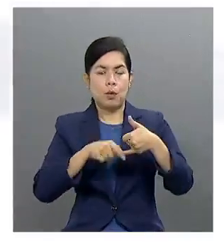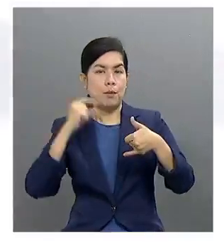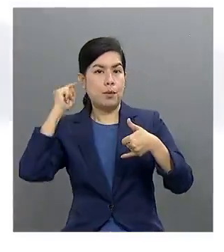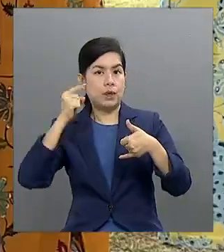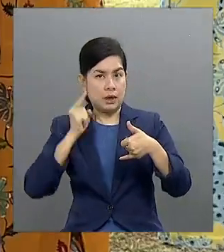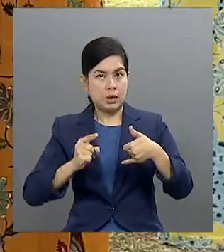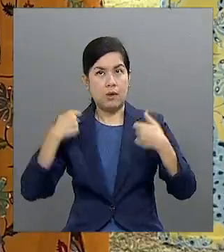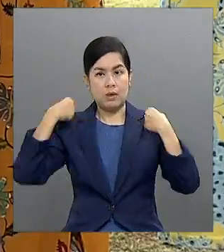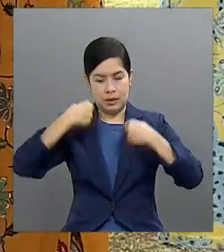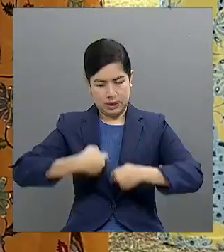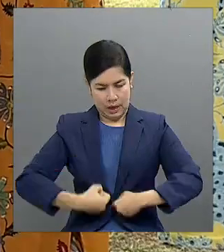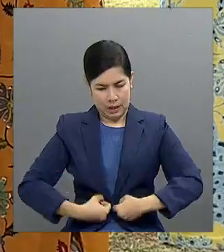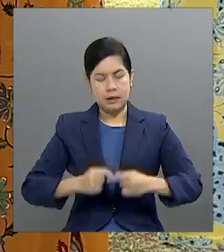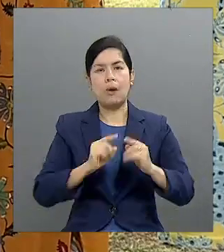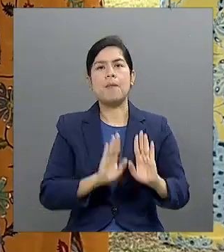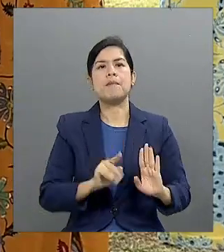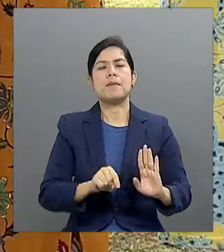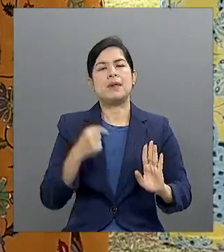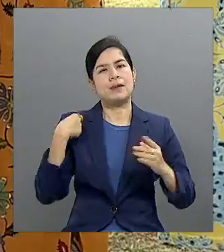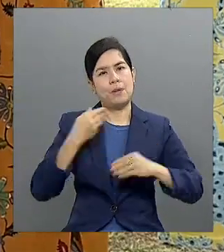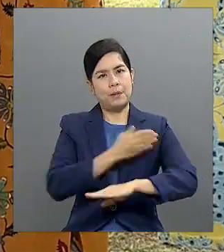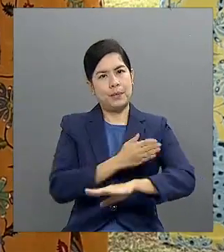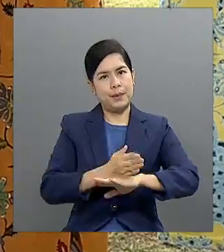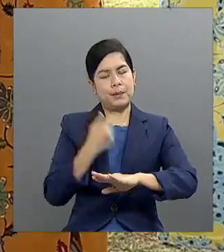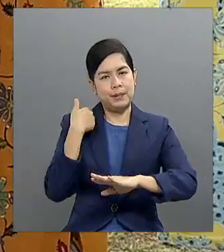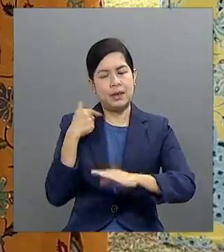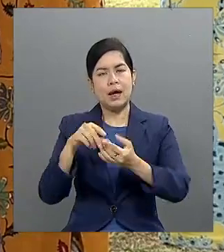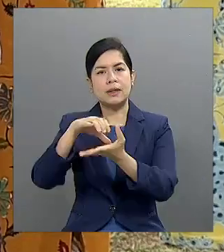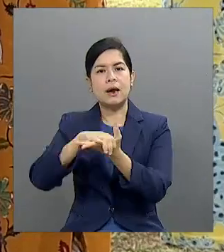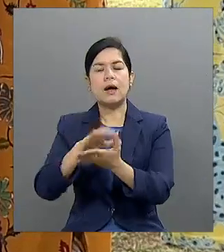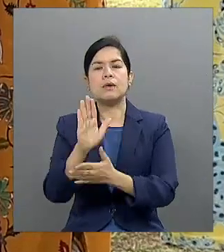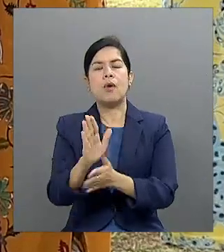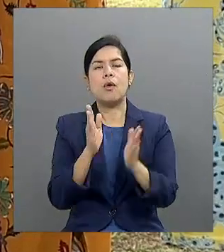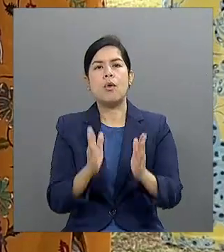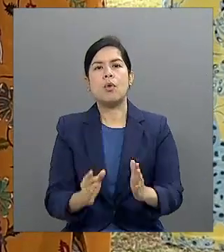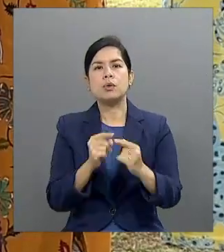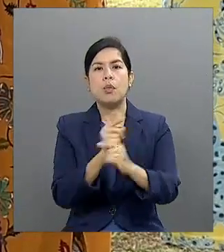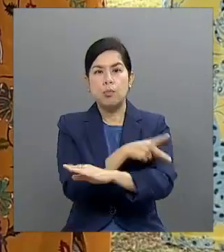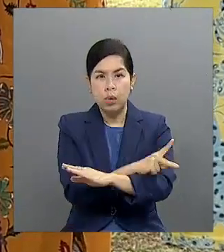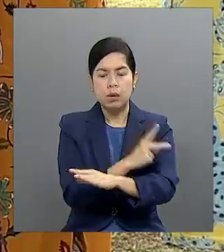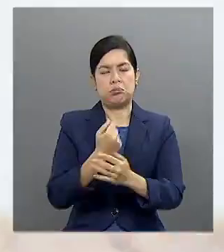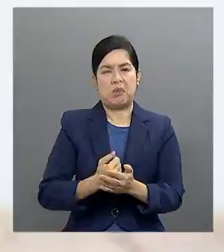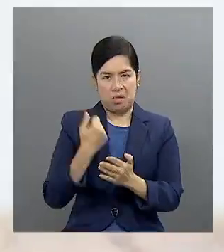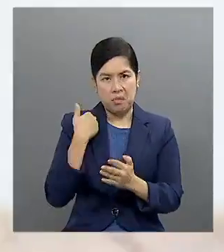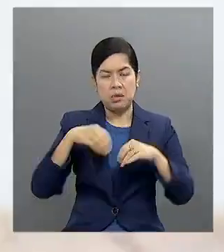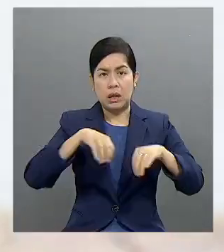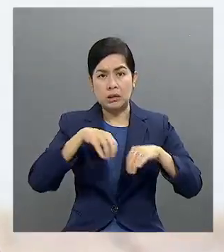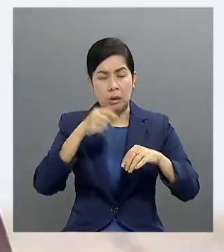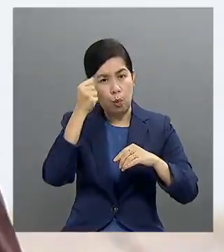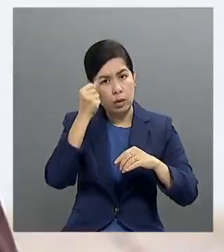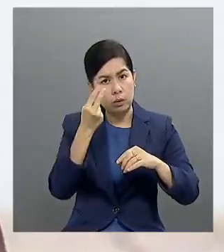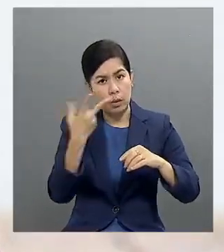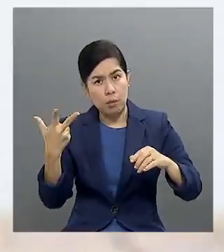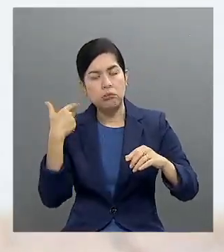ดนะฮะก็การแต่งงานของคนภูเก็ตเนี่ยในอดีตเนี่ยจะมีหลายวันด้วยกันนะครับวันแรกๆเนี่ยนะครับเพื่อนบ้านเนี่ยก็จะไ